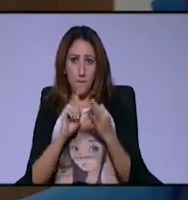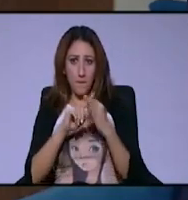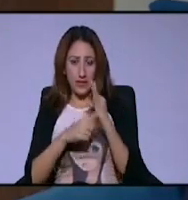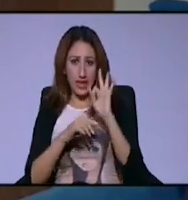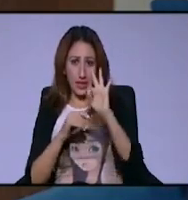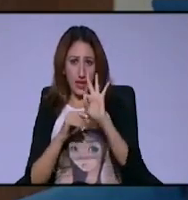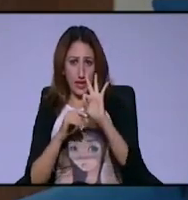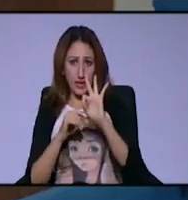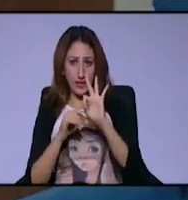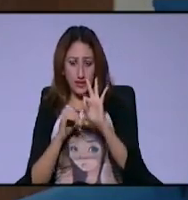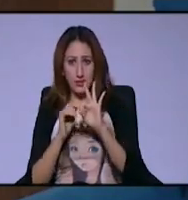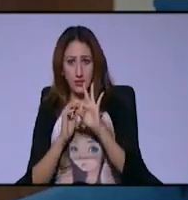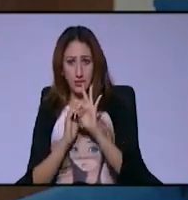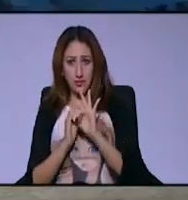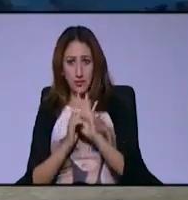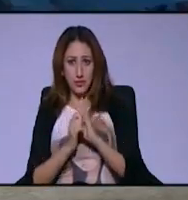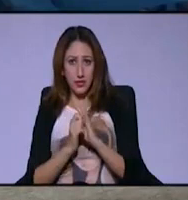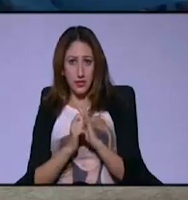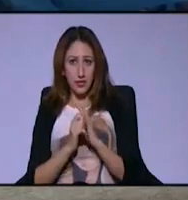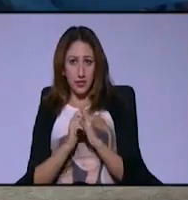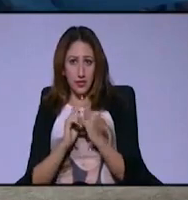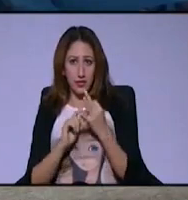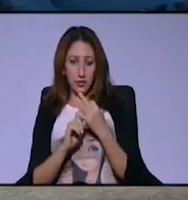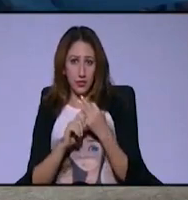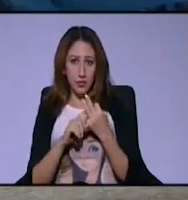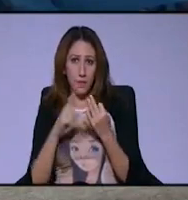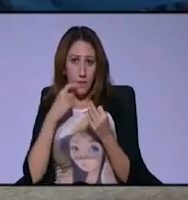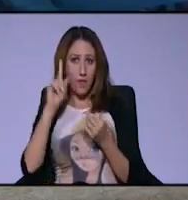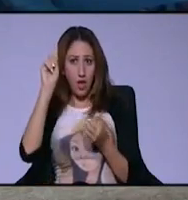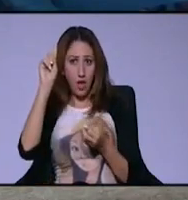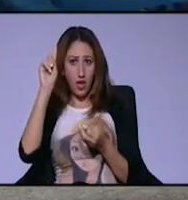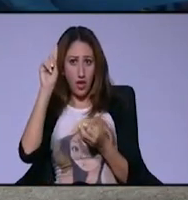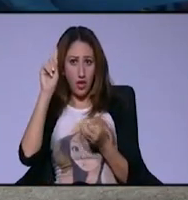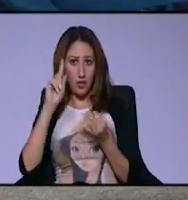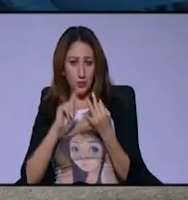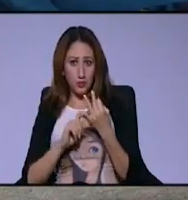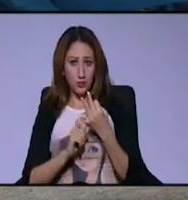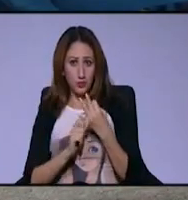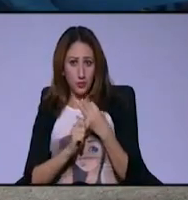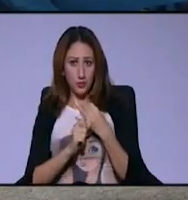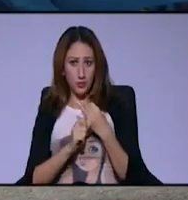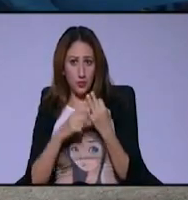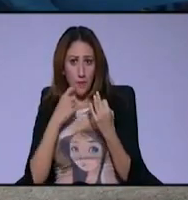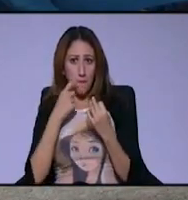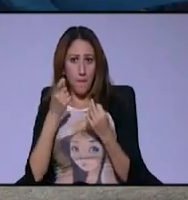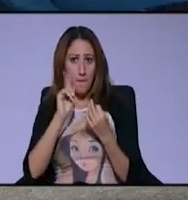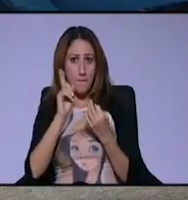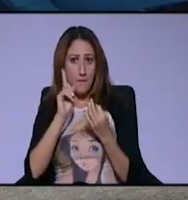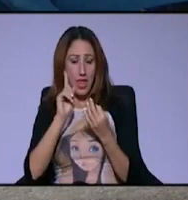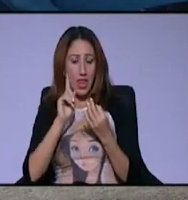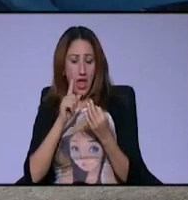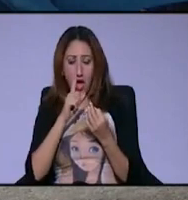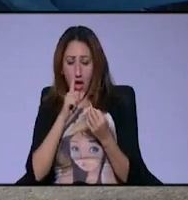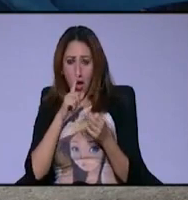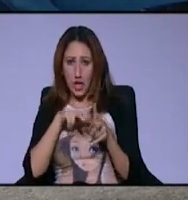حاجات، اللي هي أن لا يحرمهم السنة، اللهم لا دع الله تعالى ألا تهلك أمته بالسنة. بالسنة اللي هو